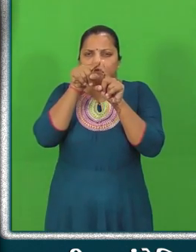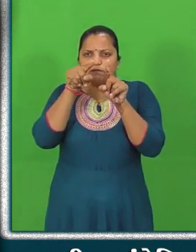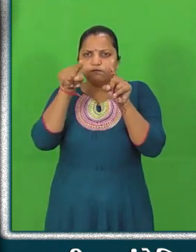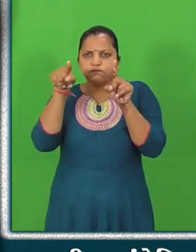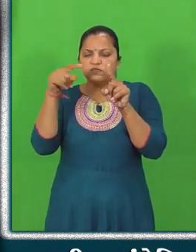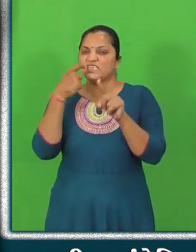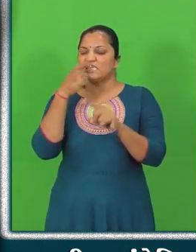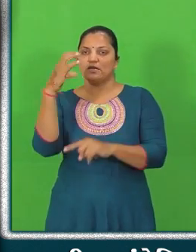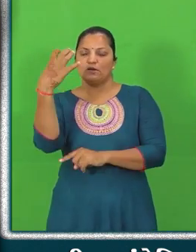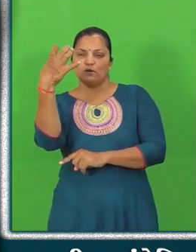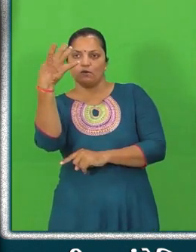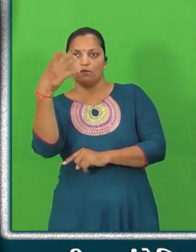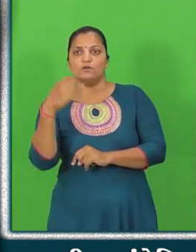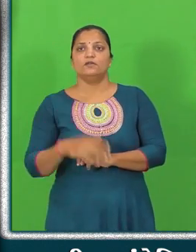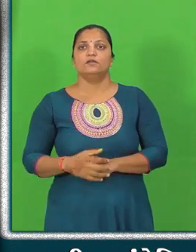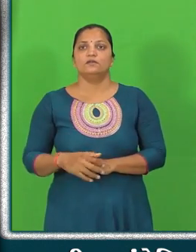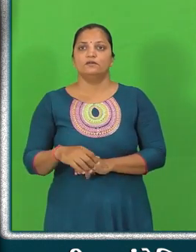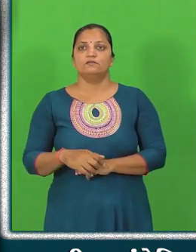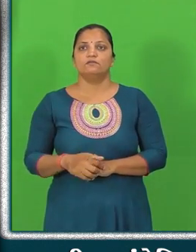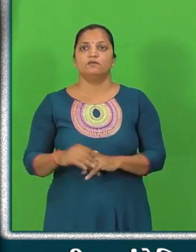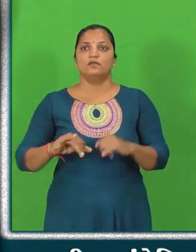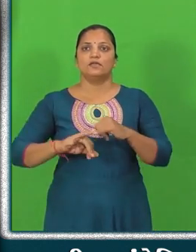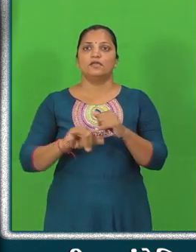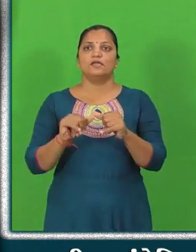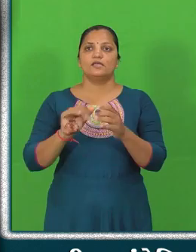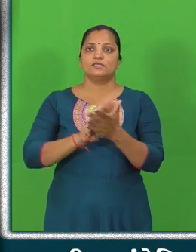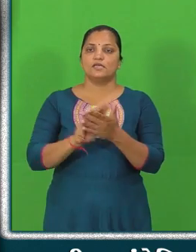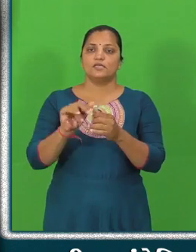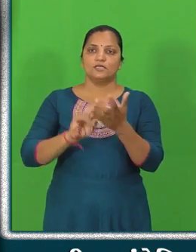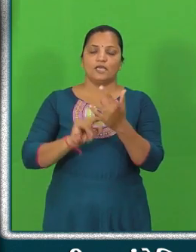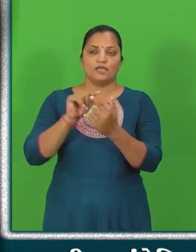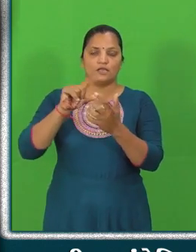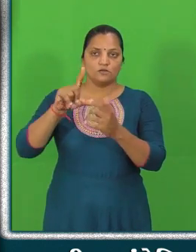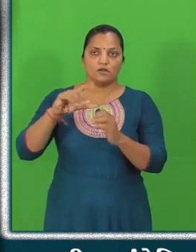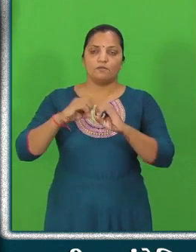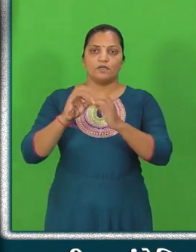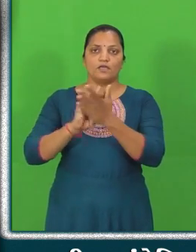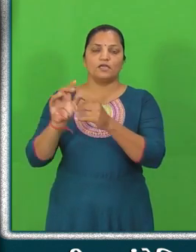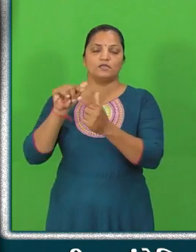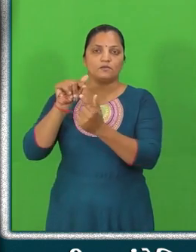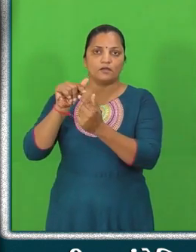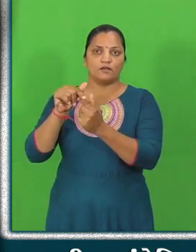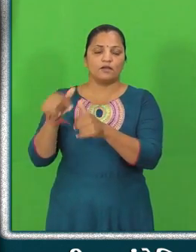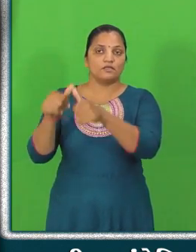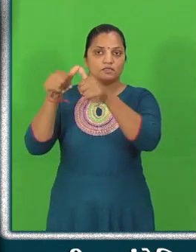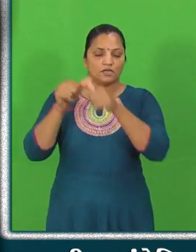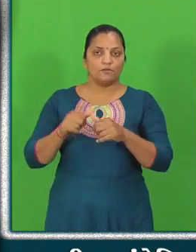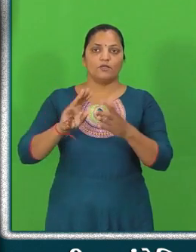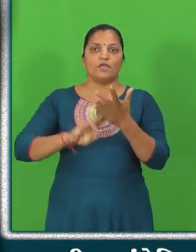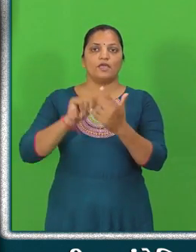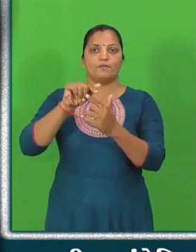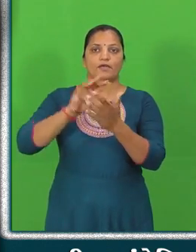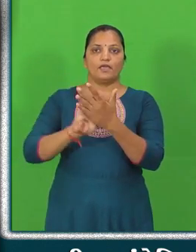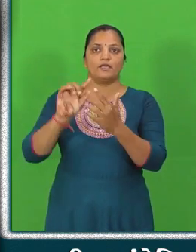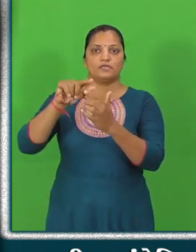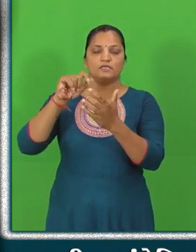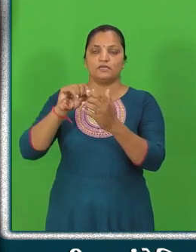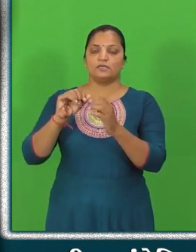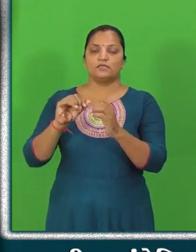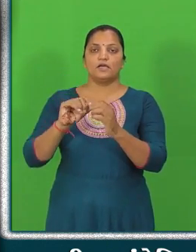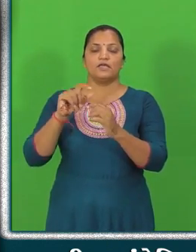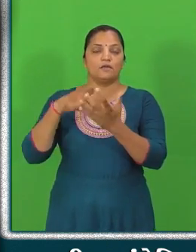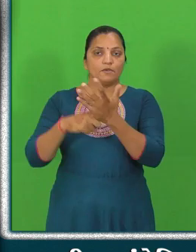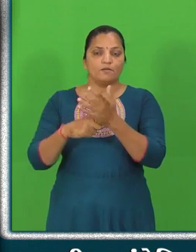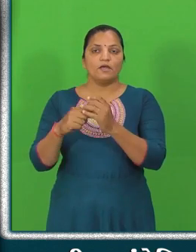કિરણ ગોલી અરીસા ઉપર આપતા હતા। સોહિલભાઈ એ જવાબ આપ્યો છે એફ, વેરી ગુડ। નિહિલભાઈ શાહે પણ આપણે જવાબ આપ્યો છે, વેરી